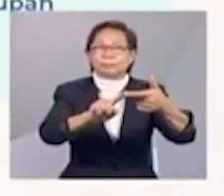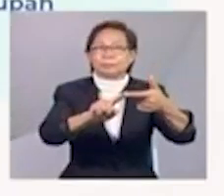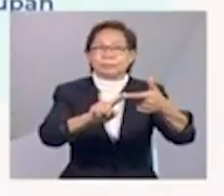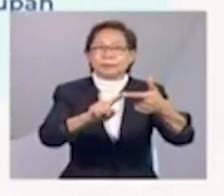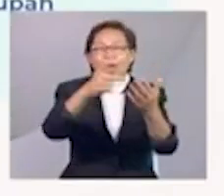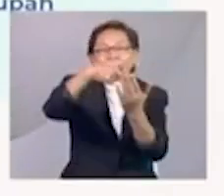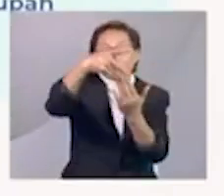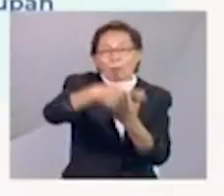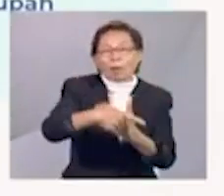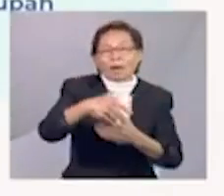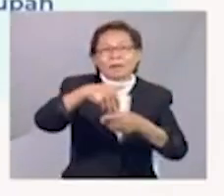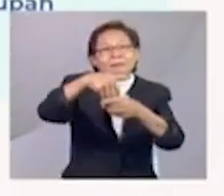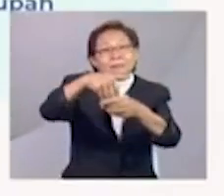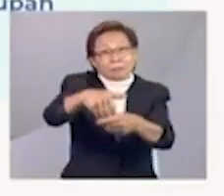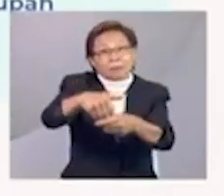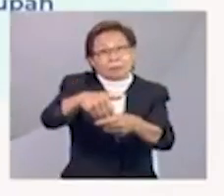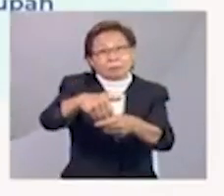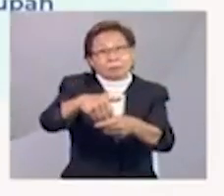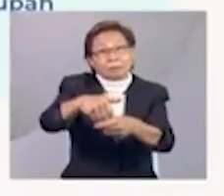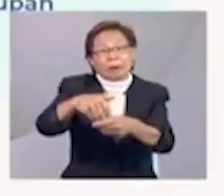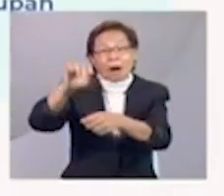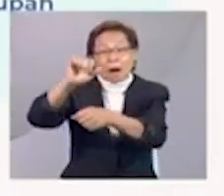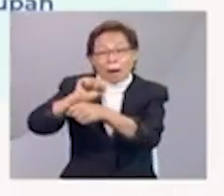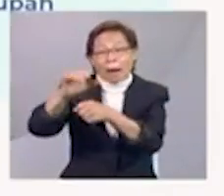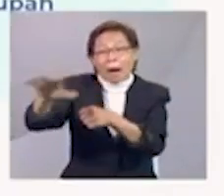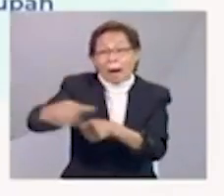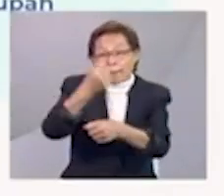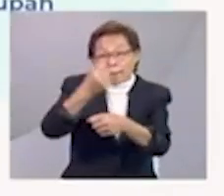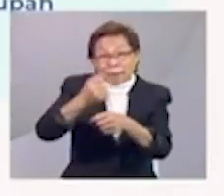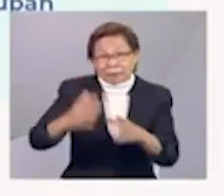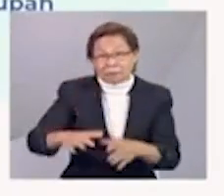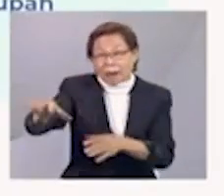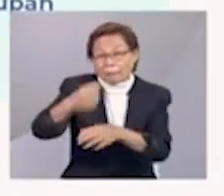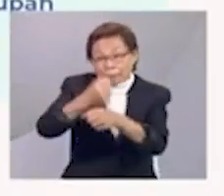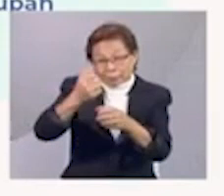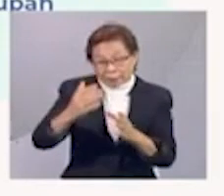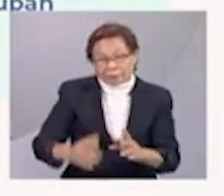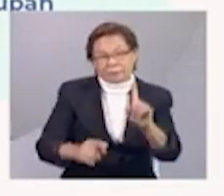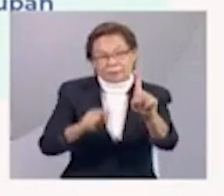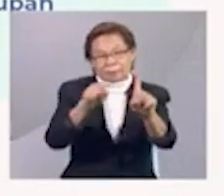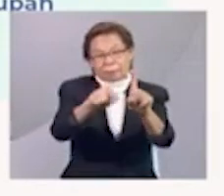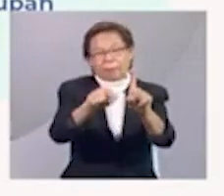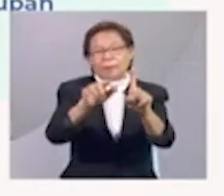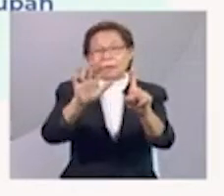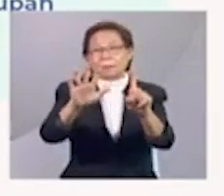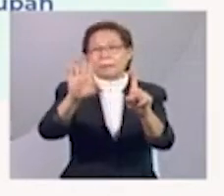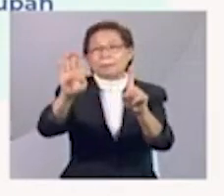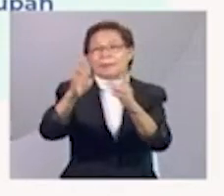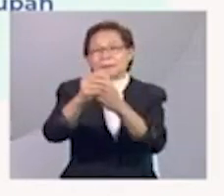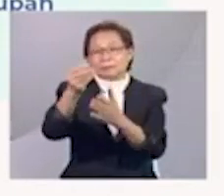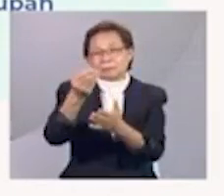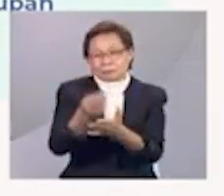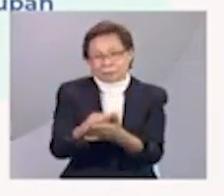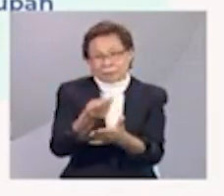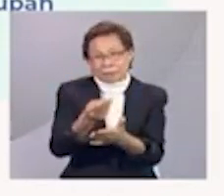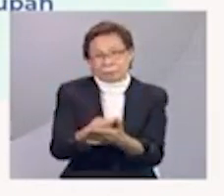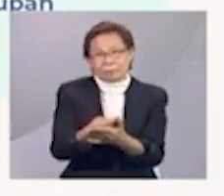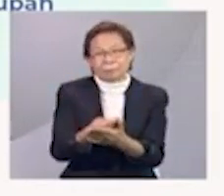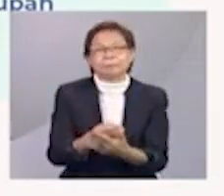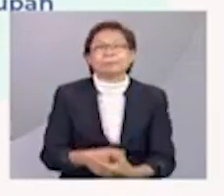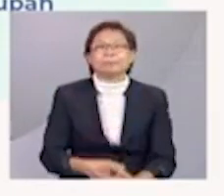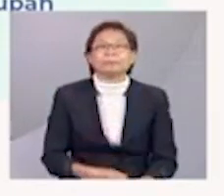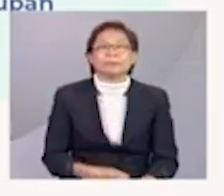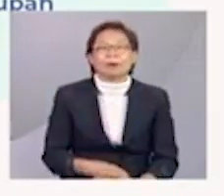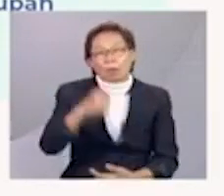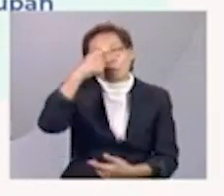Hai program insentif pengambilan pekerja berjumlah satu pohon 5 billion ingin Hai